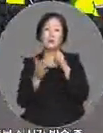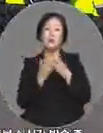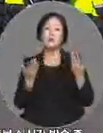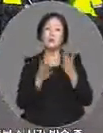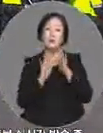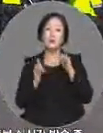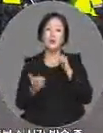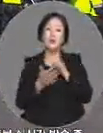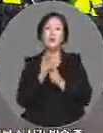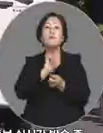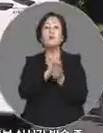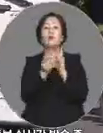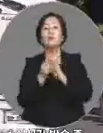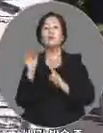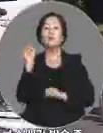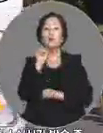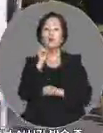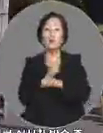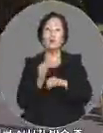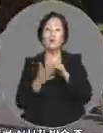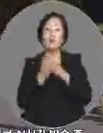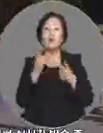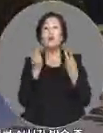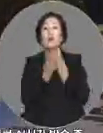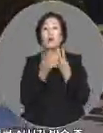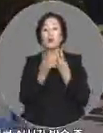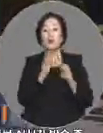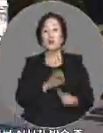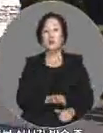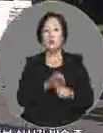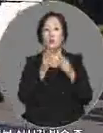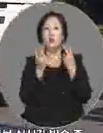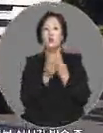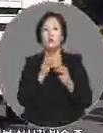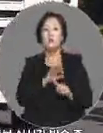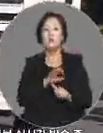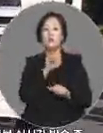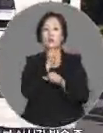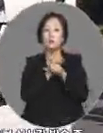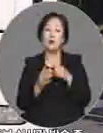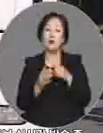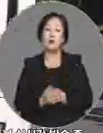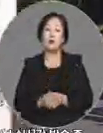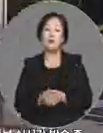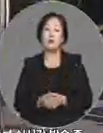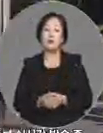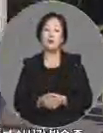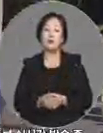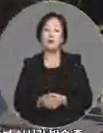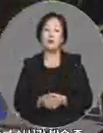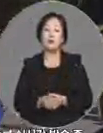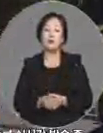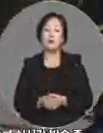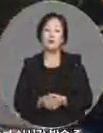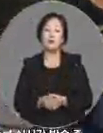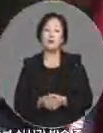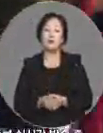직원들이 판매용 차를 운전해 운송하는 로드 탁송 방식으로 대응하고 있습니다. UBC 뉴스 신혜지입니다.